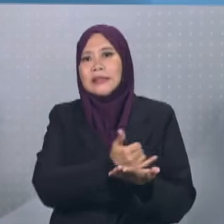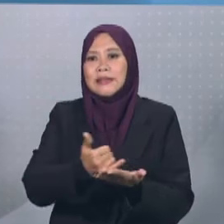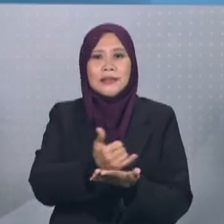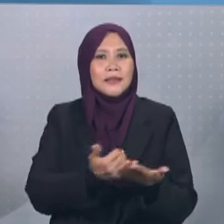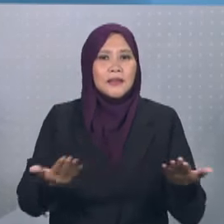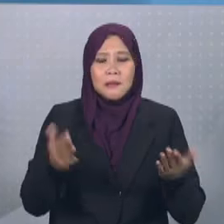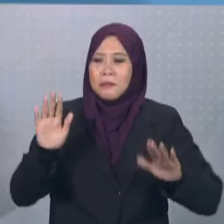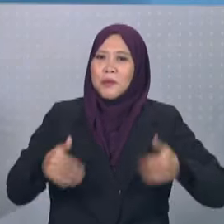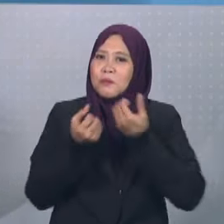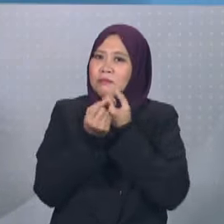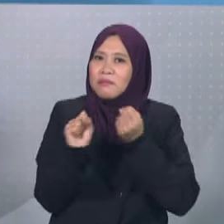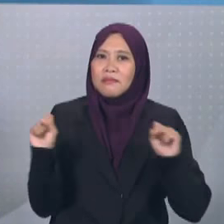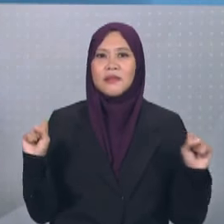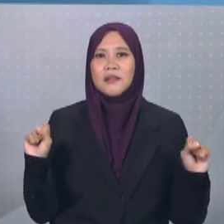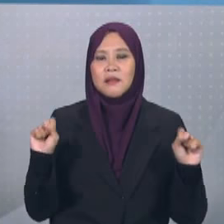tidak bersedia untuk